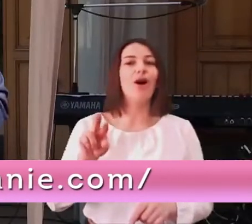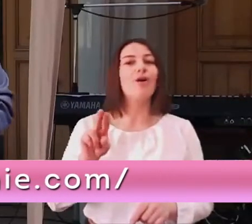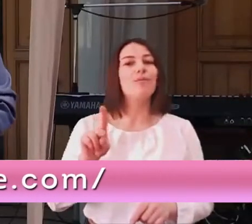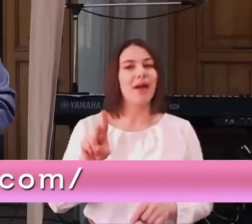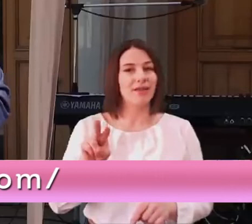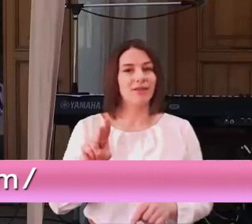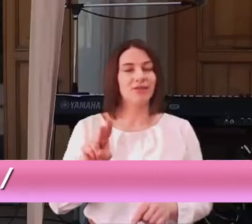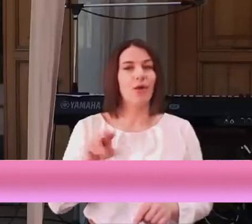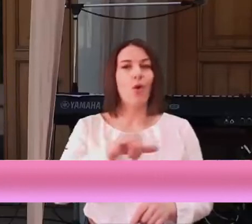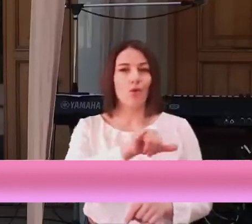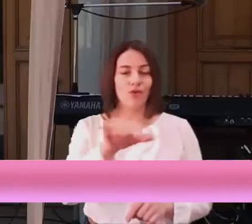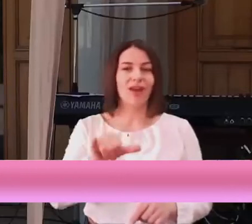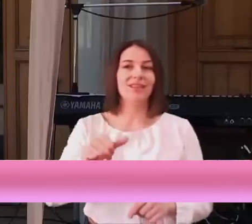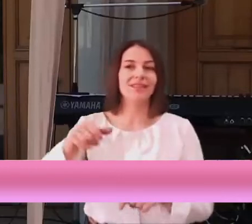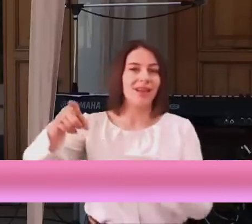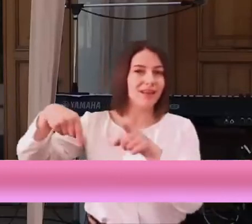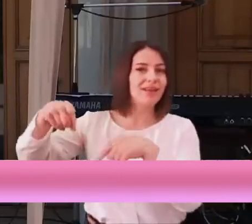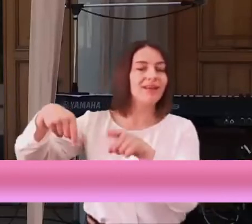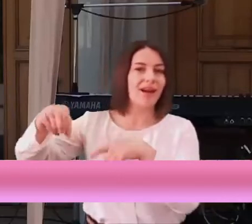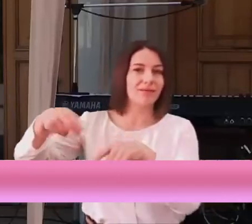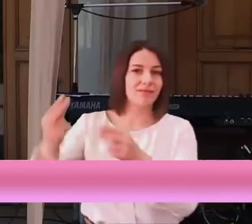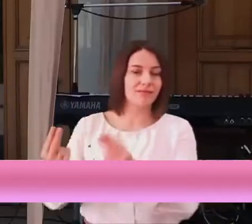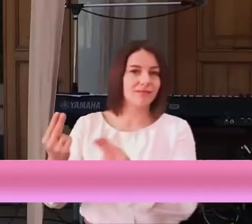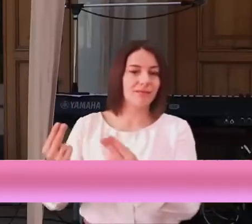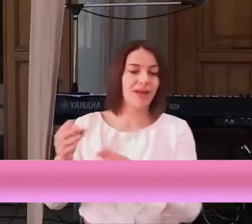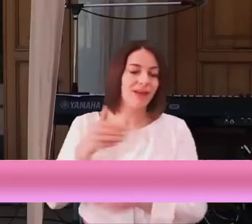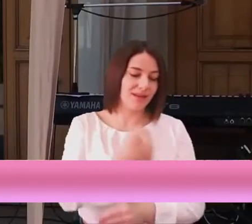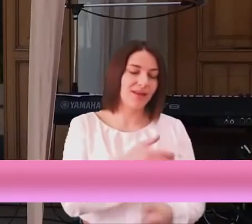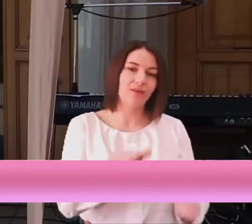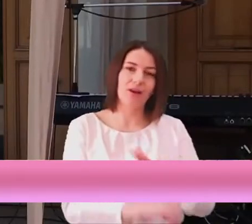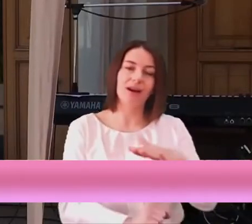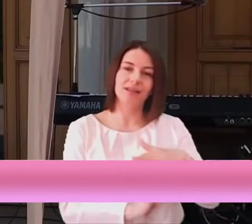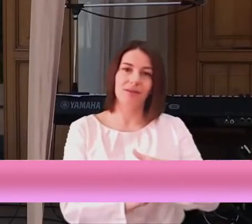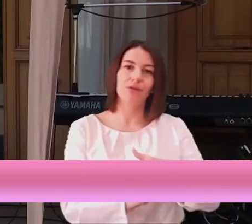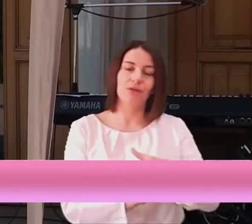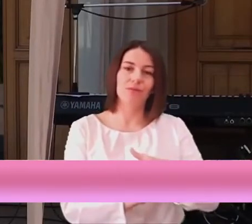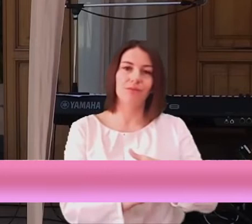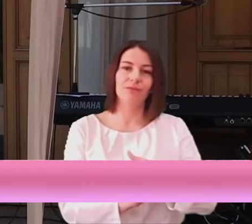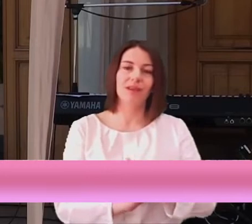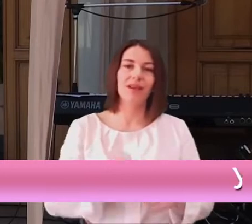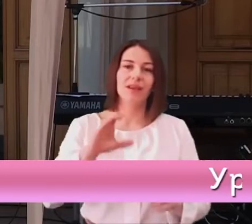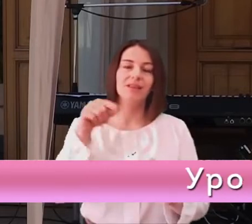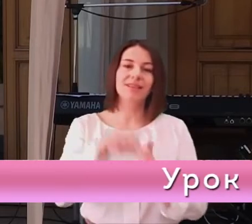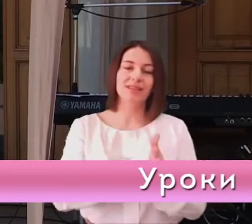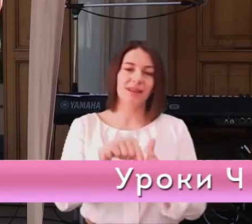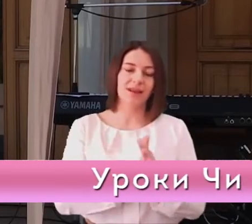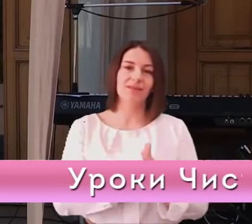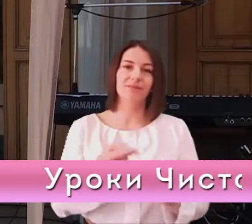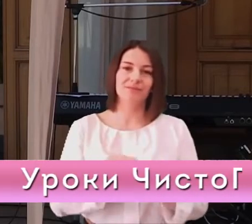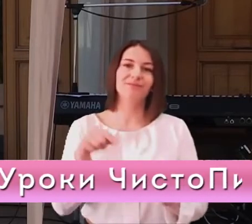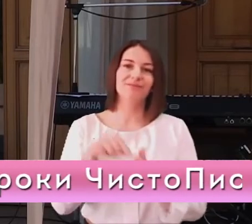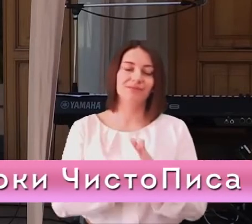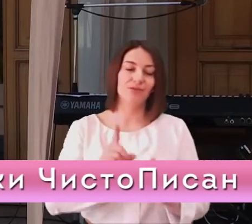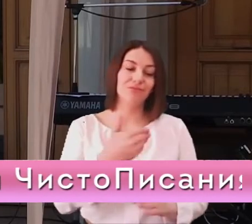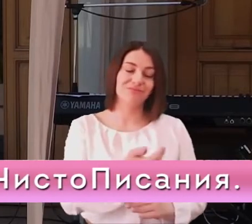Интересная новость о втором пришествии Иисуса Христа, которое тоже будет восприниматься как для кого-то